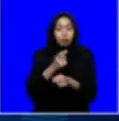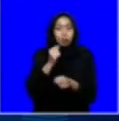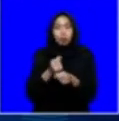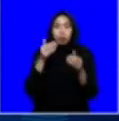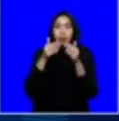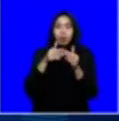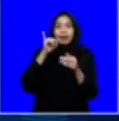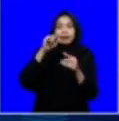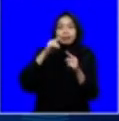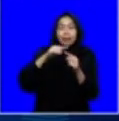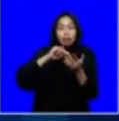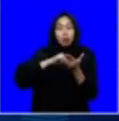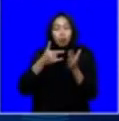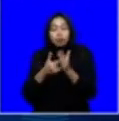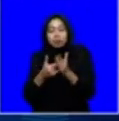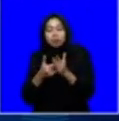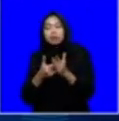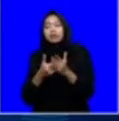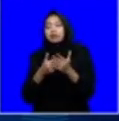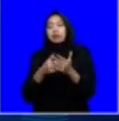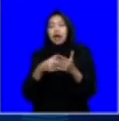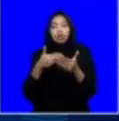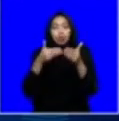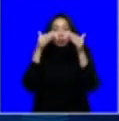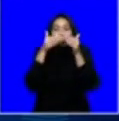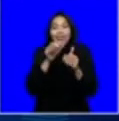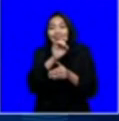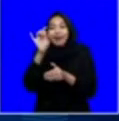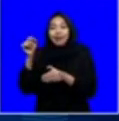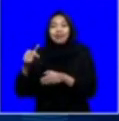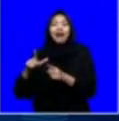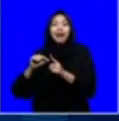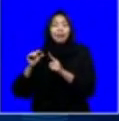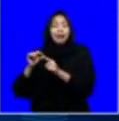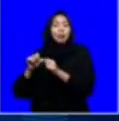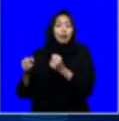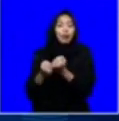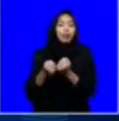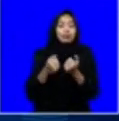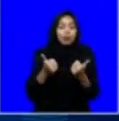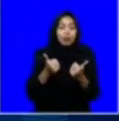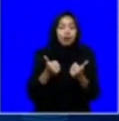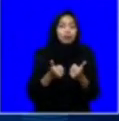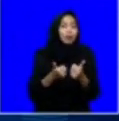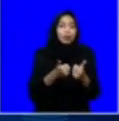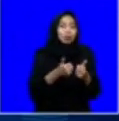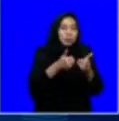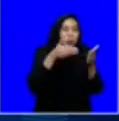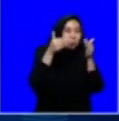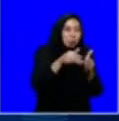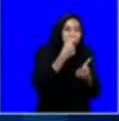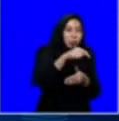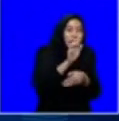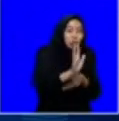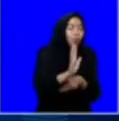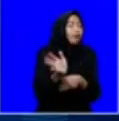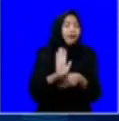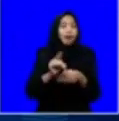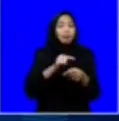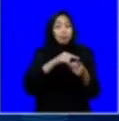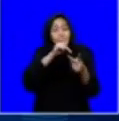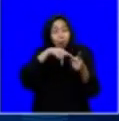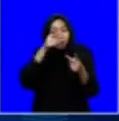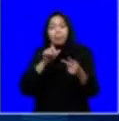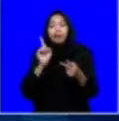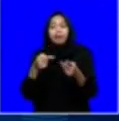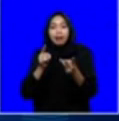apapun, micro-credentials untuk guru-guru juga akan kami dukung. Jadinya yang non-degree juga kami akan dukung. Dan tentunya beasiswa untuk S3